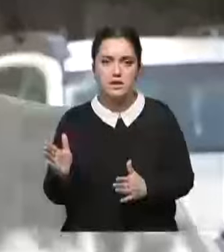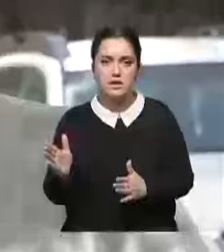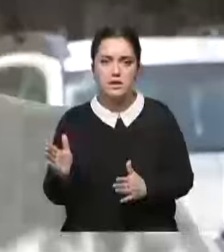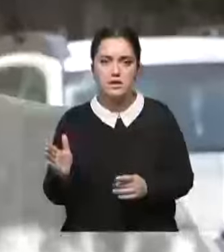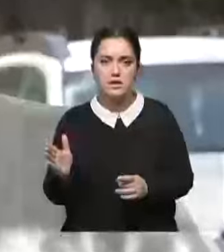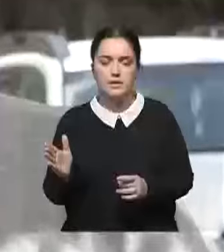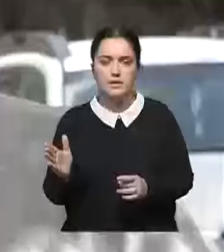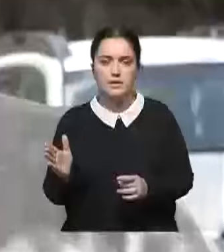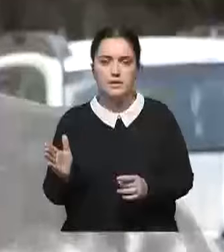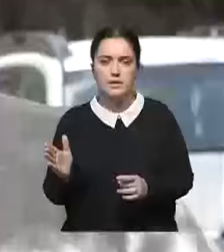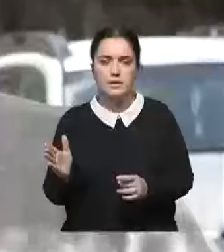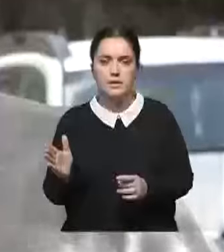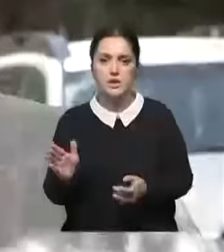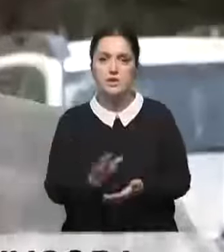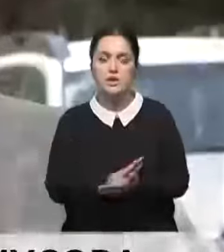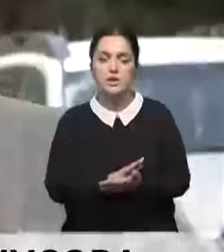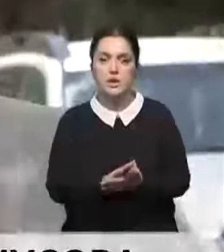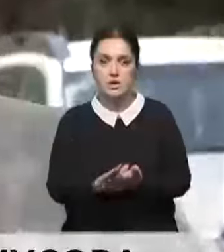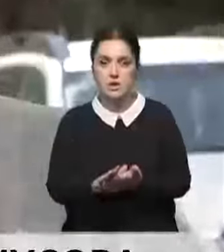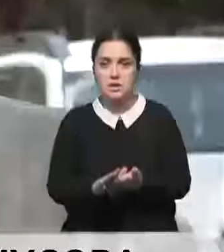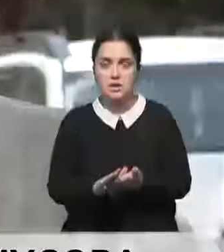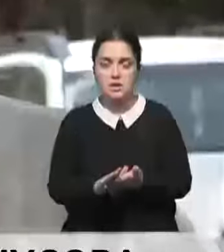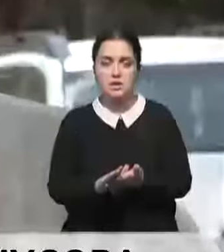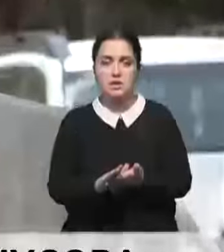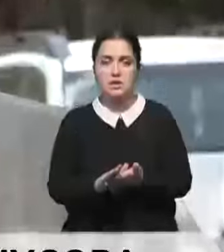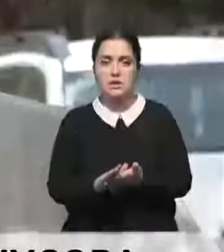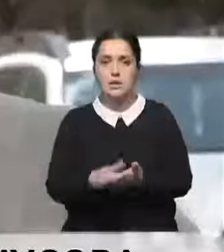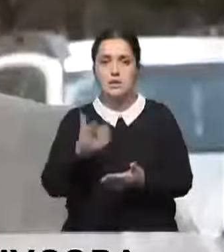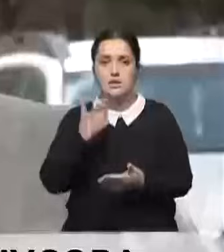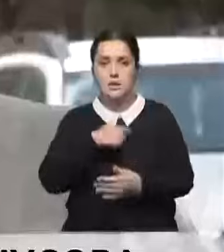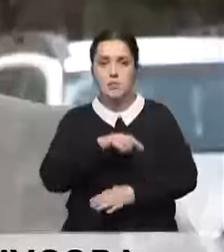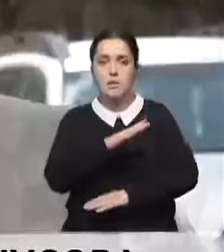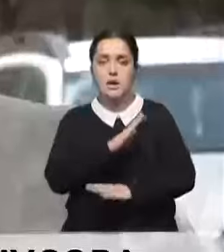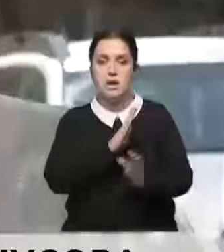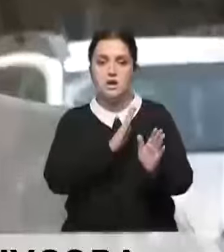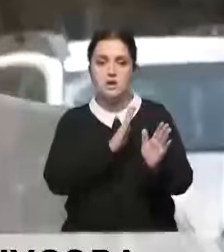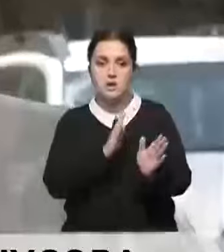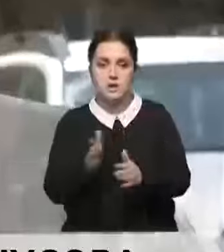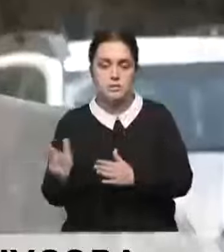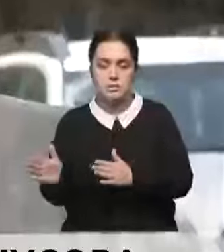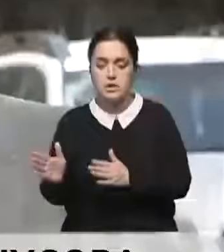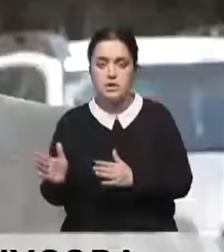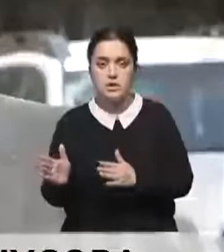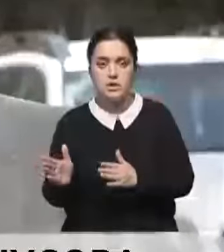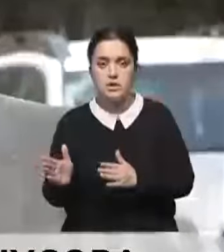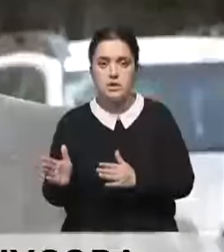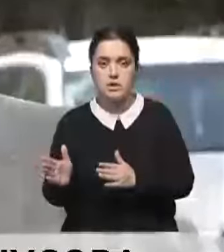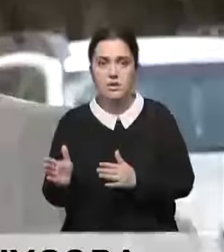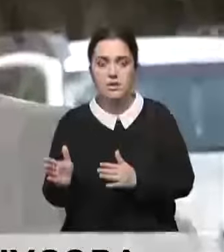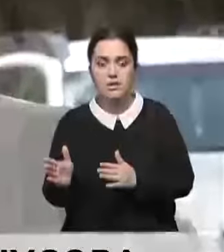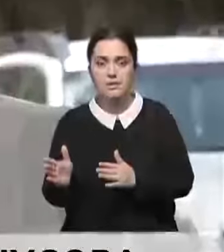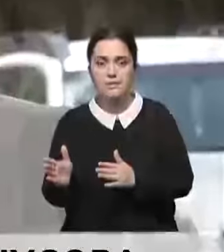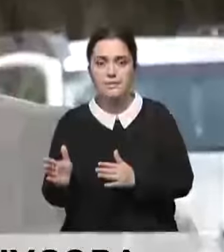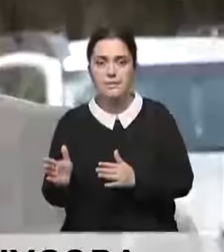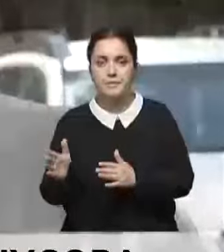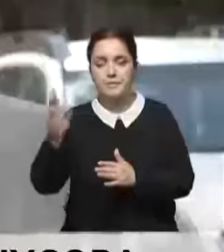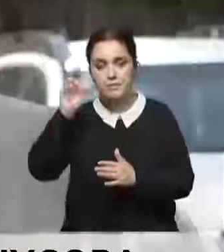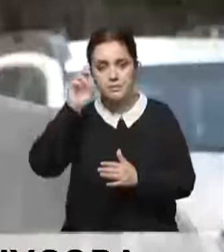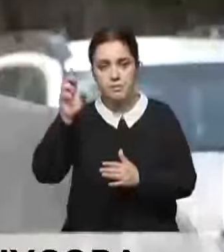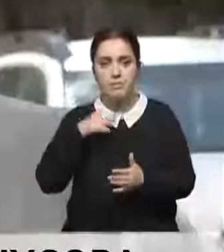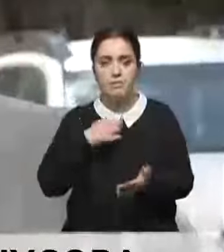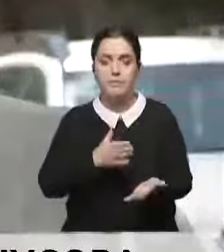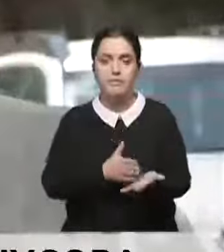так скажем, к чистоте, к самодисциплине. Вот. И мы, как государственные